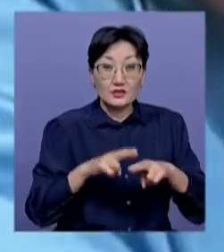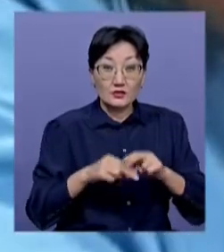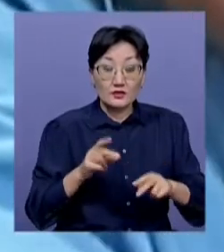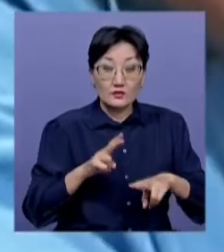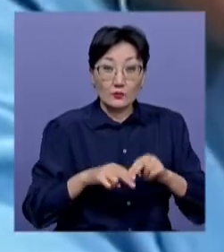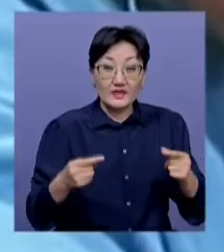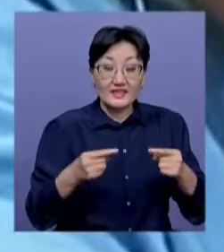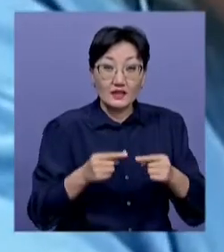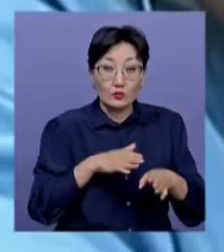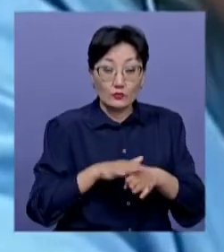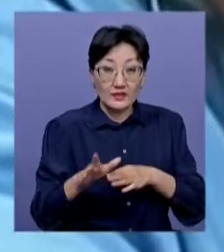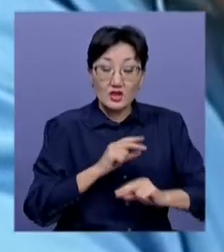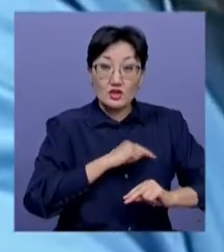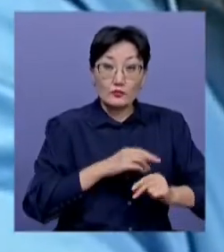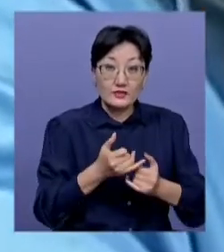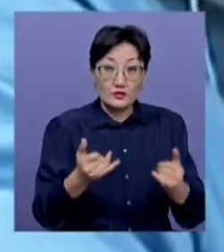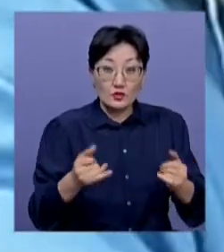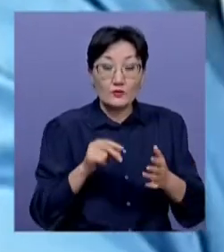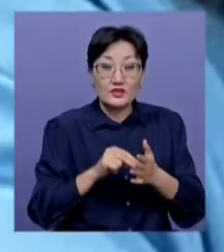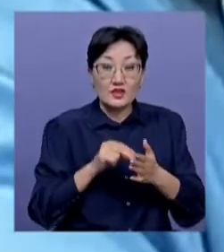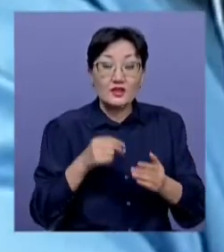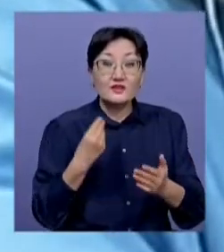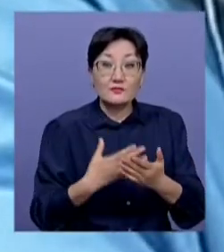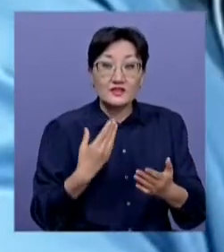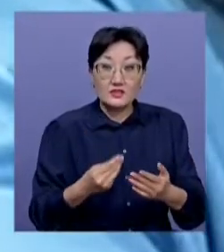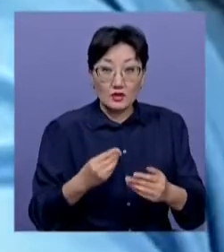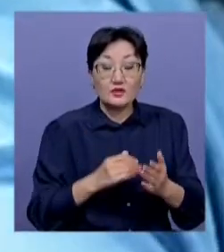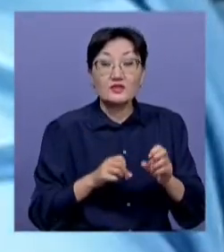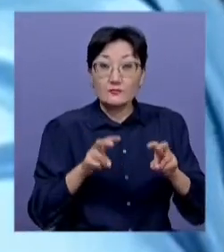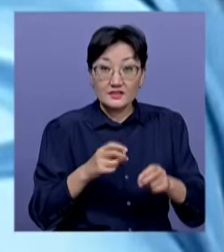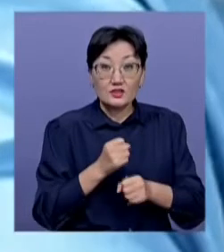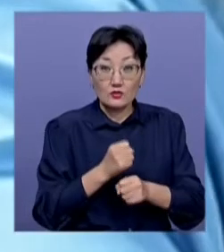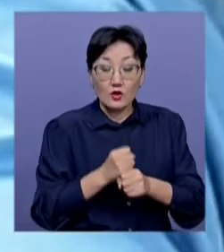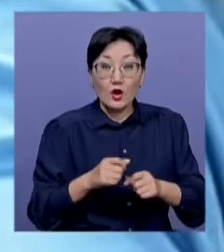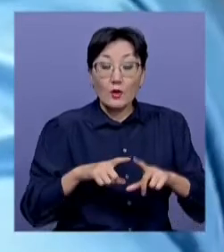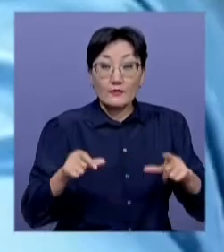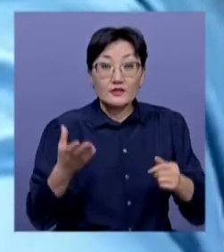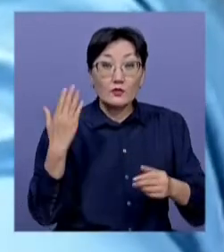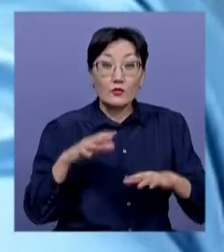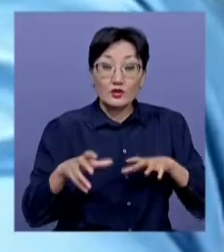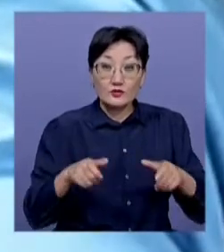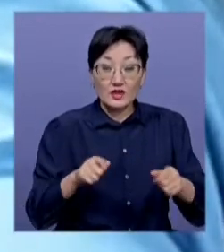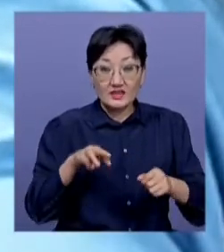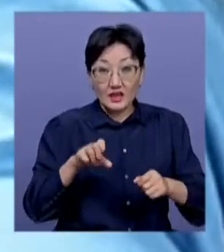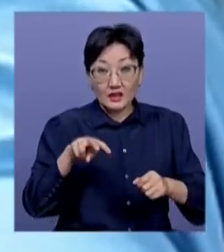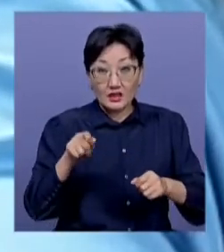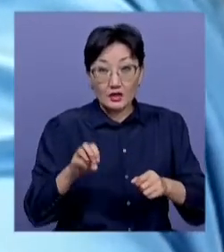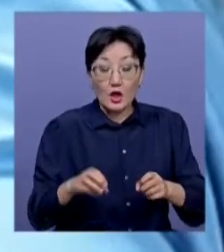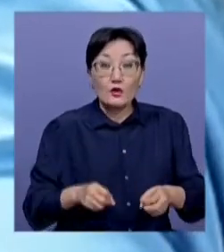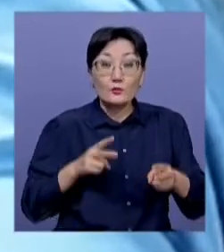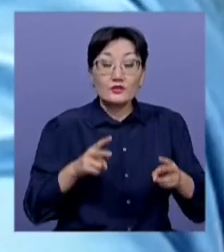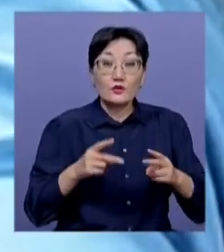бойынша нақты орындалмаған жұмыстар үшін құнын әдейі асырып жіберген. Астана ЛРТ басқармасының бұрынғы төрағасы Талғат Ардан